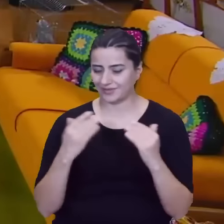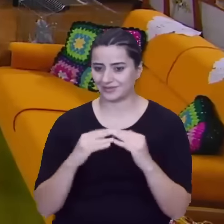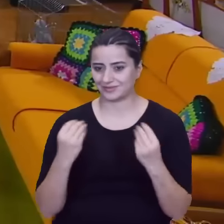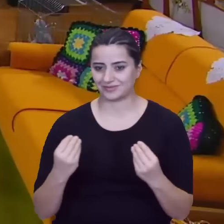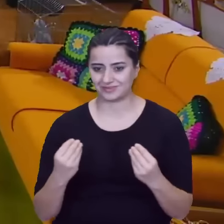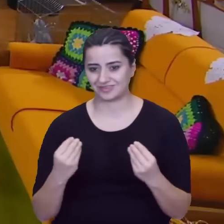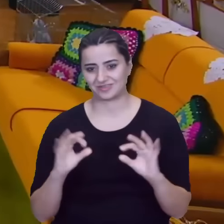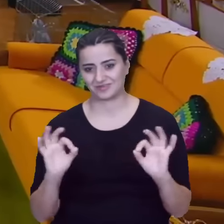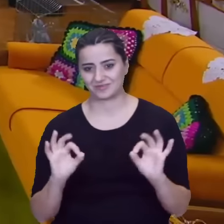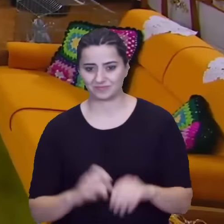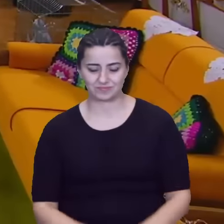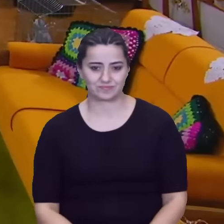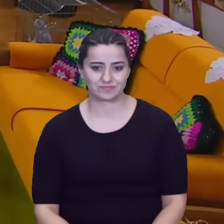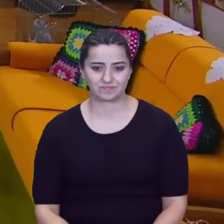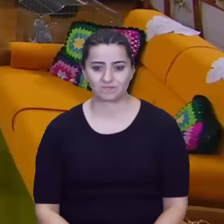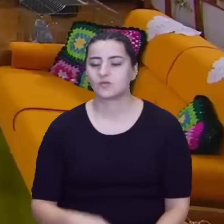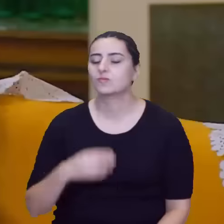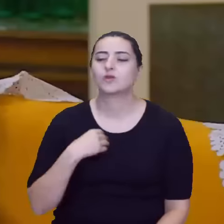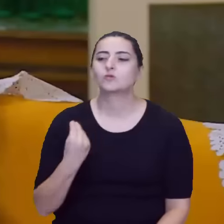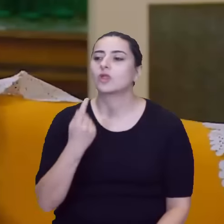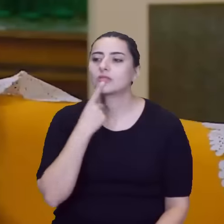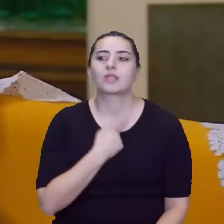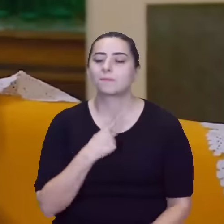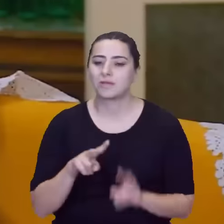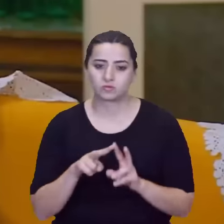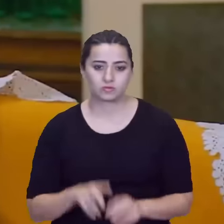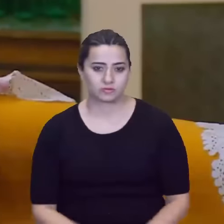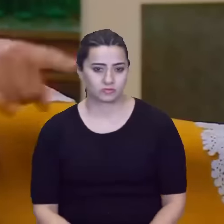Bak yakıştı ya. Koltukların köşesinde.